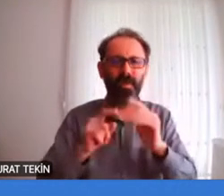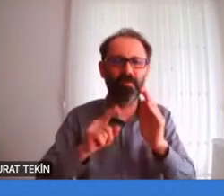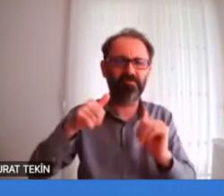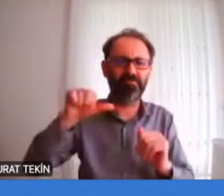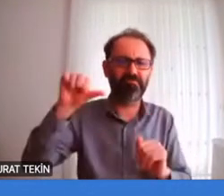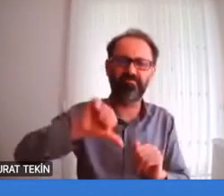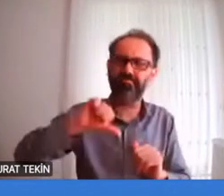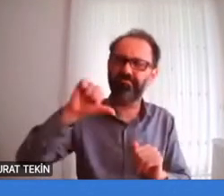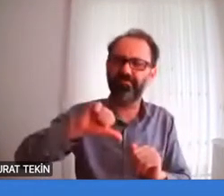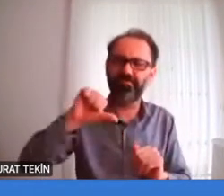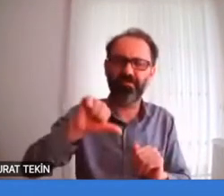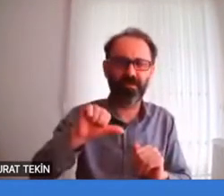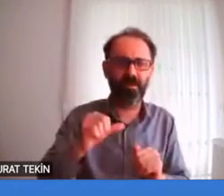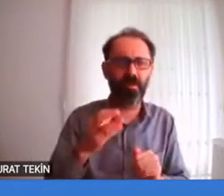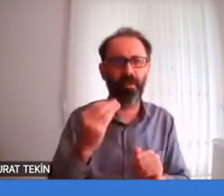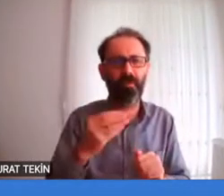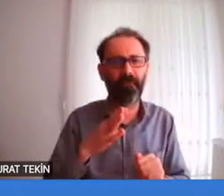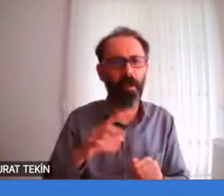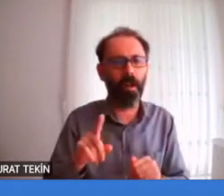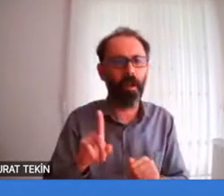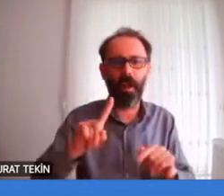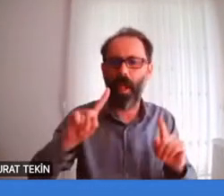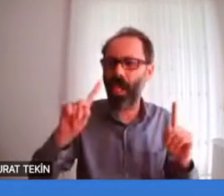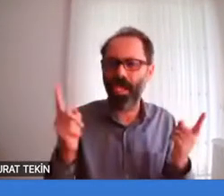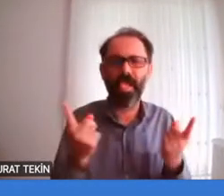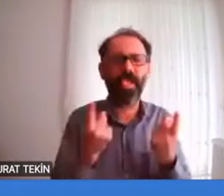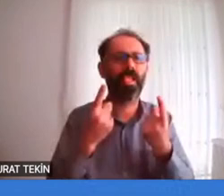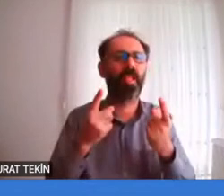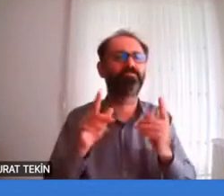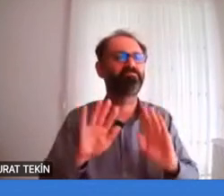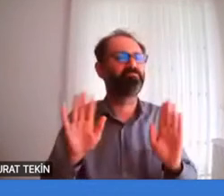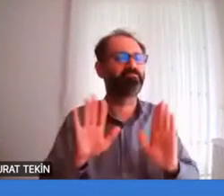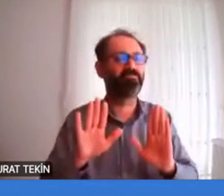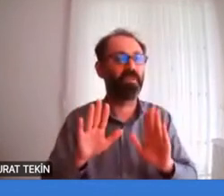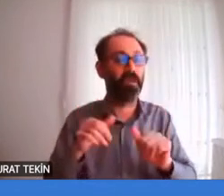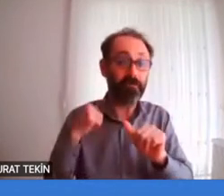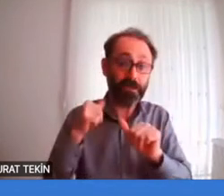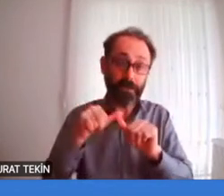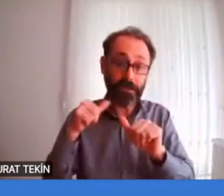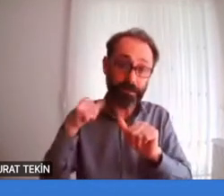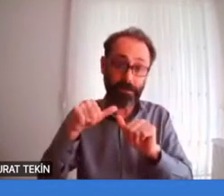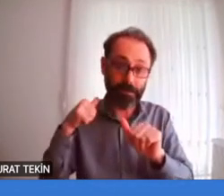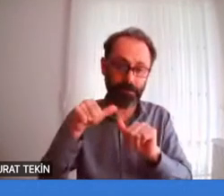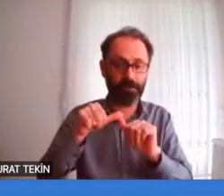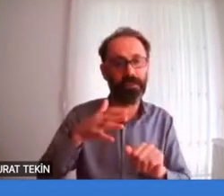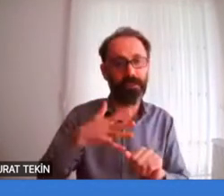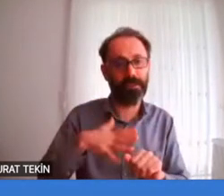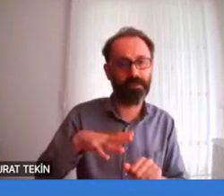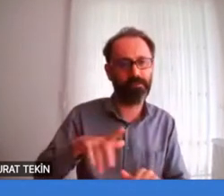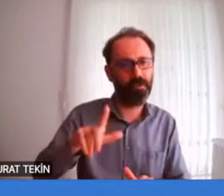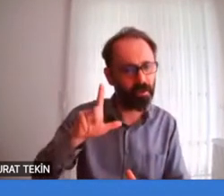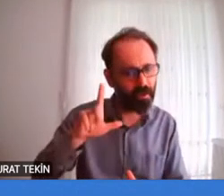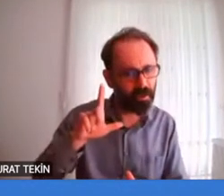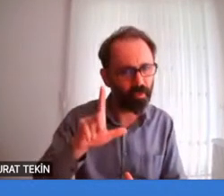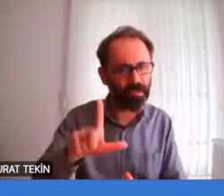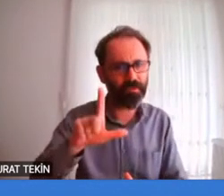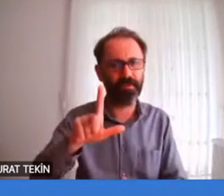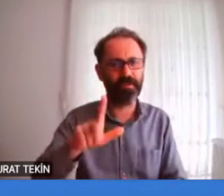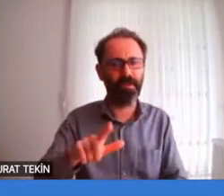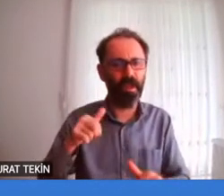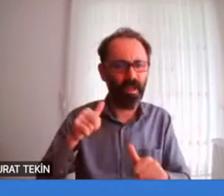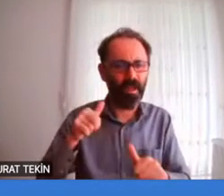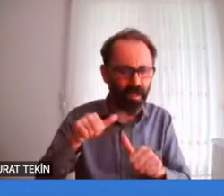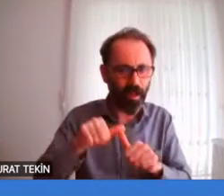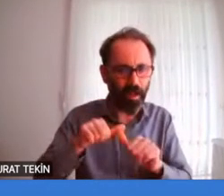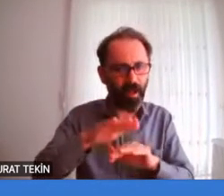başaramayacaklardır. Ama asla pes etmesinler. Çünkü bunu isteyen insan gerçekten bir sonrasında yapabileceğini